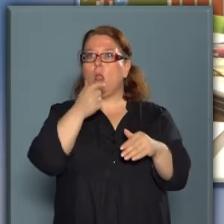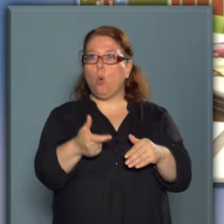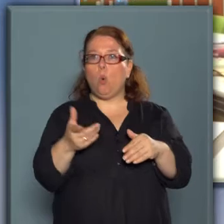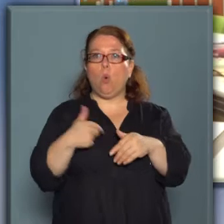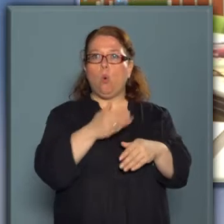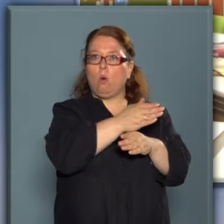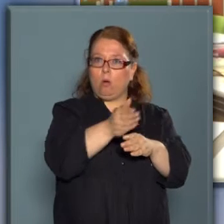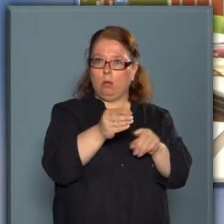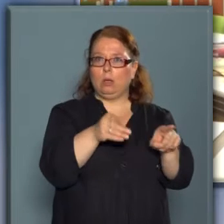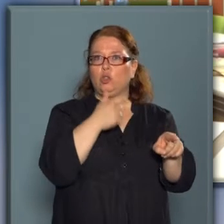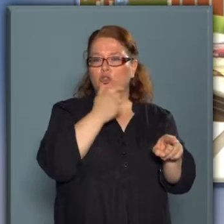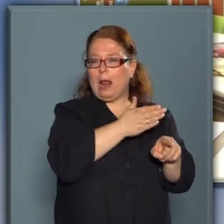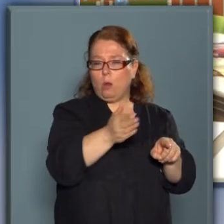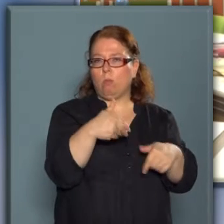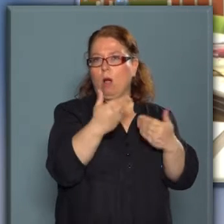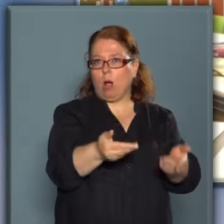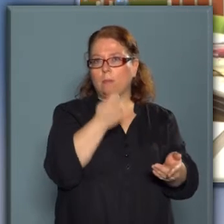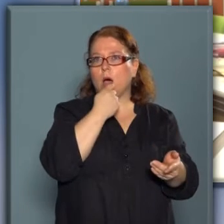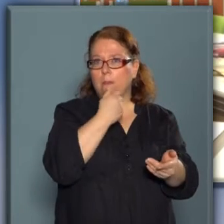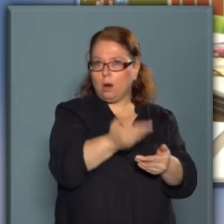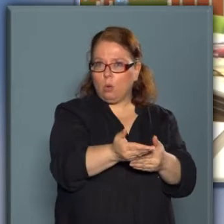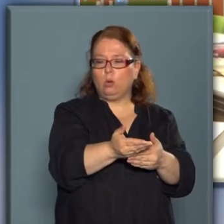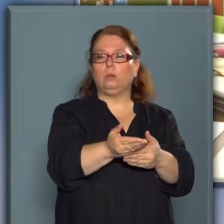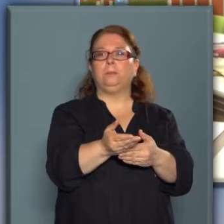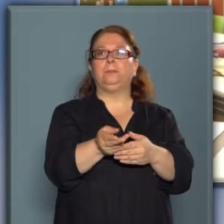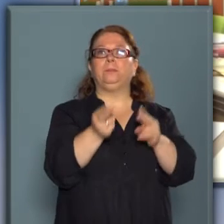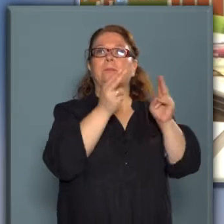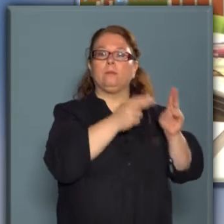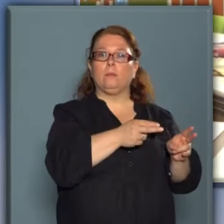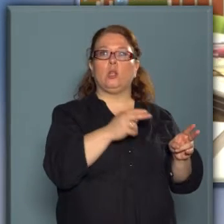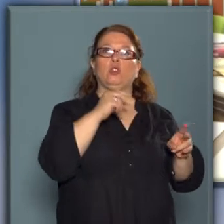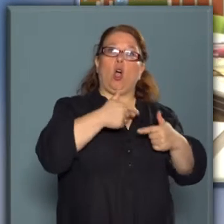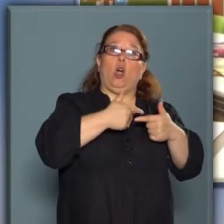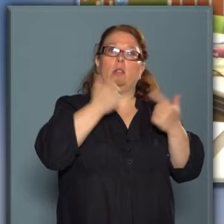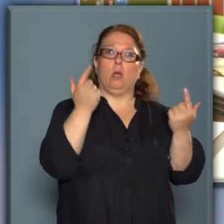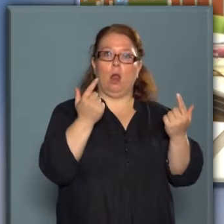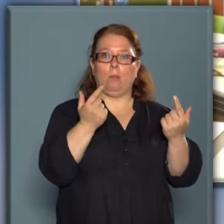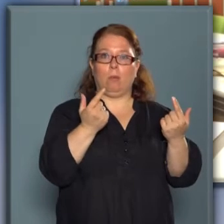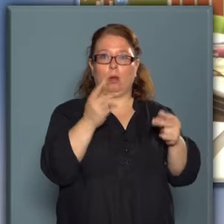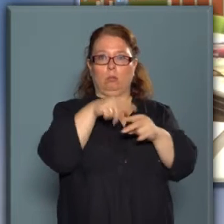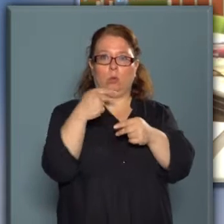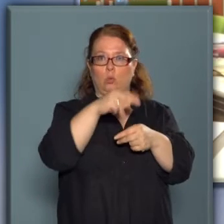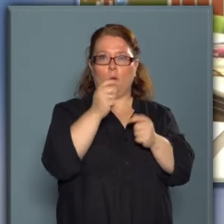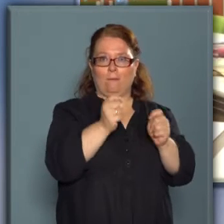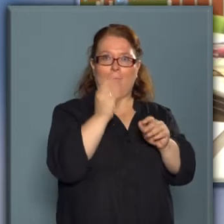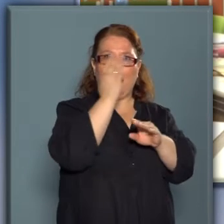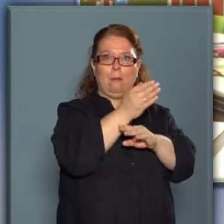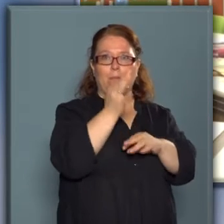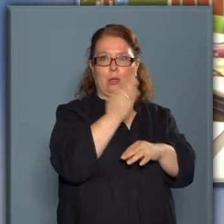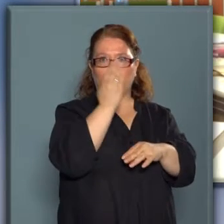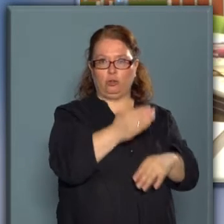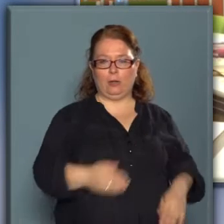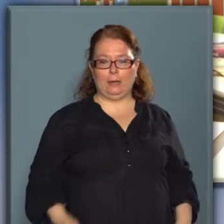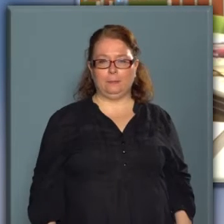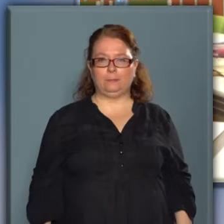ki tudták fogni, kaptak a lovak abrakot, és akkor hajnalban később tudtak tovább